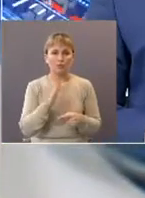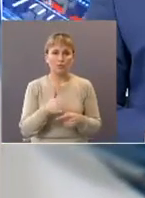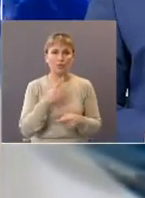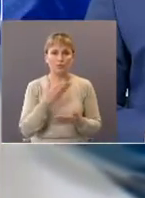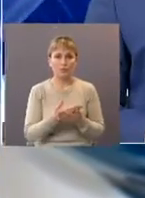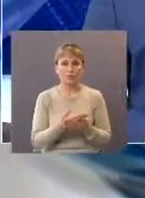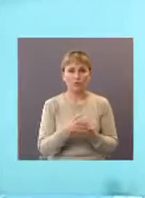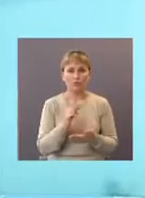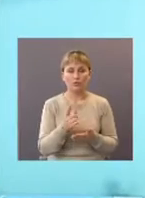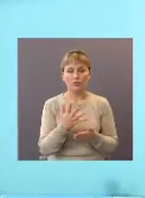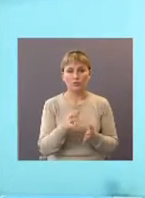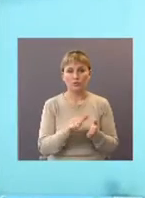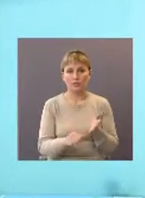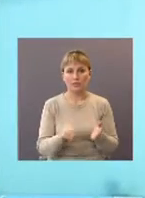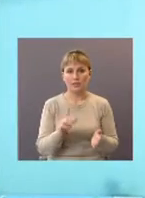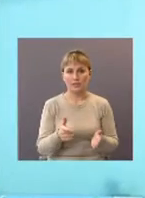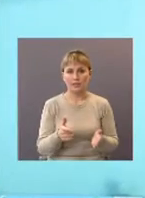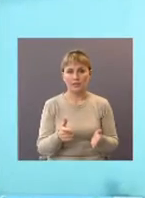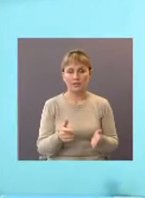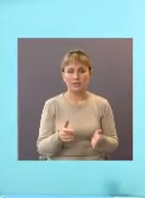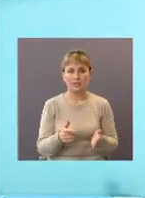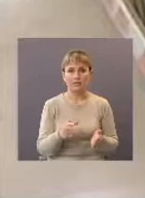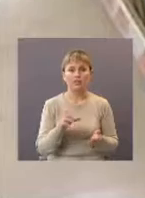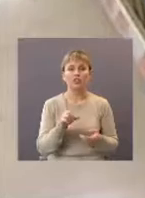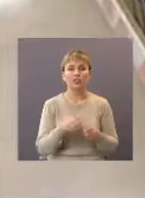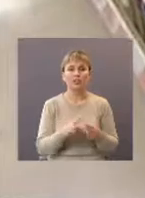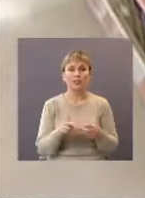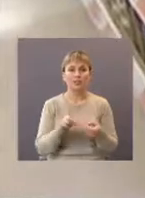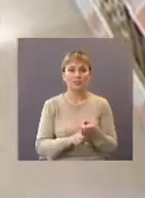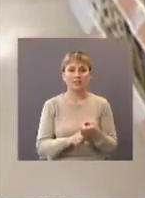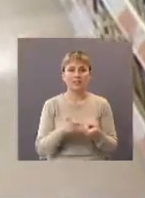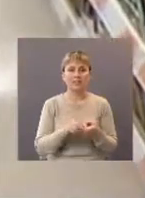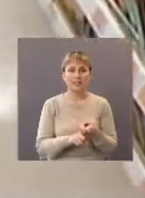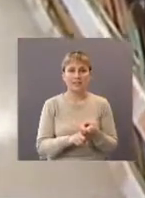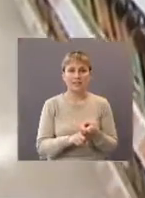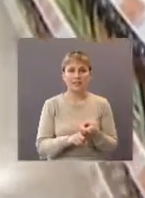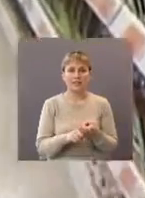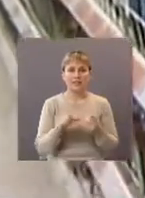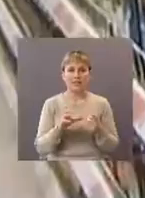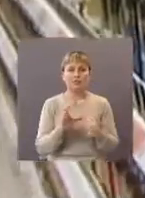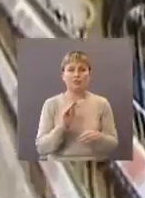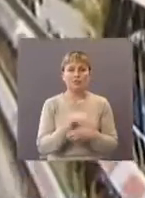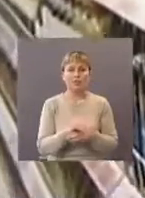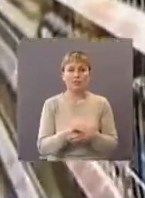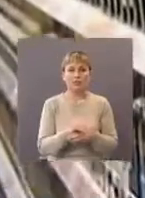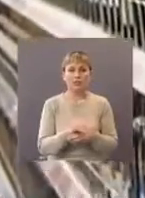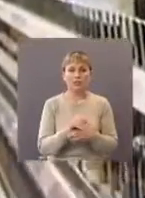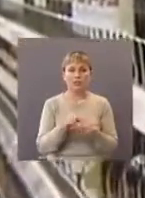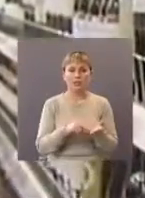где-то 1560 тенге. Чем это связано? Это связано с повышением